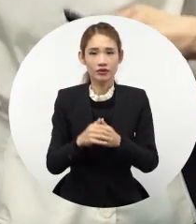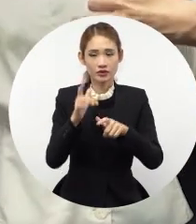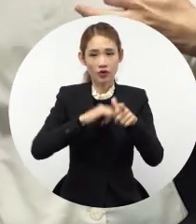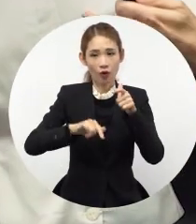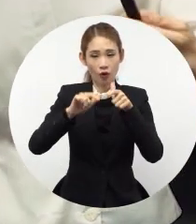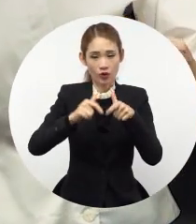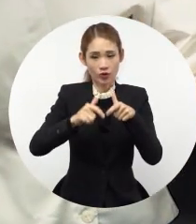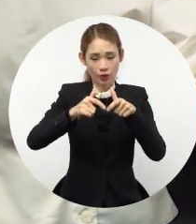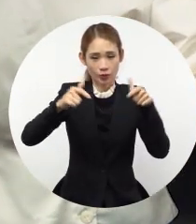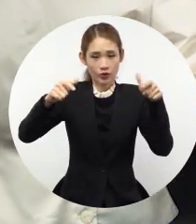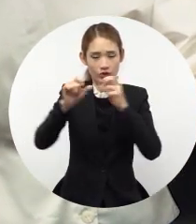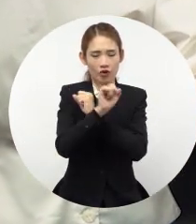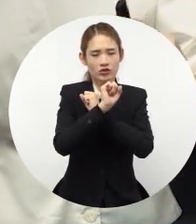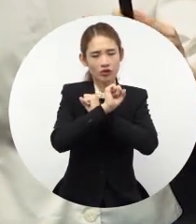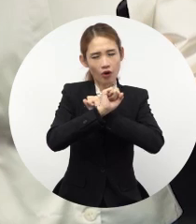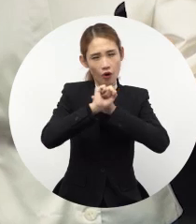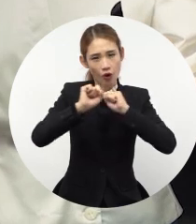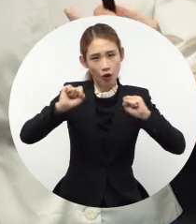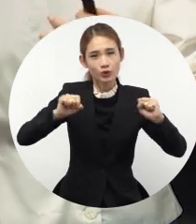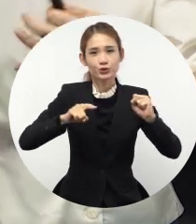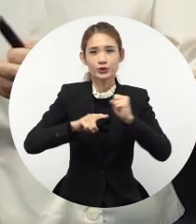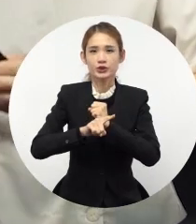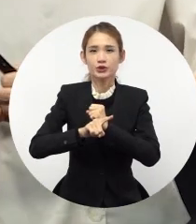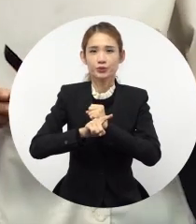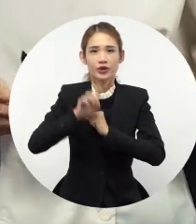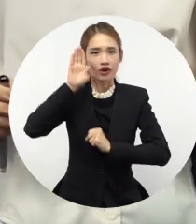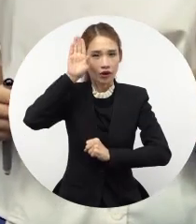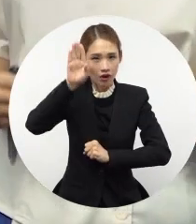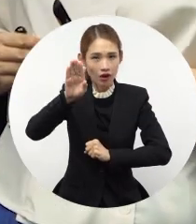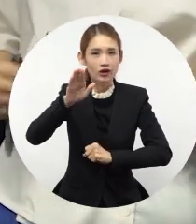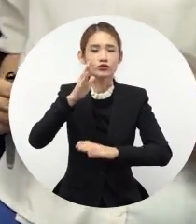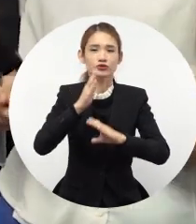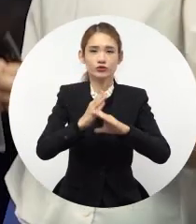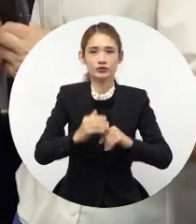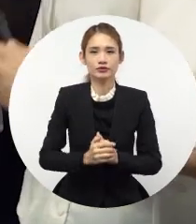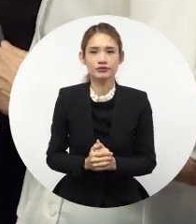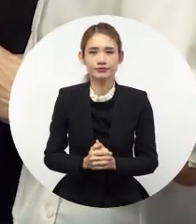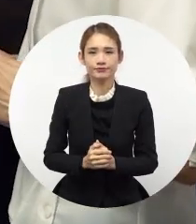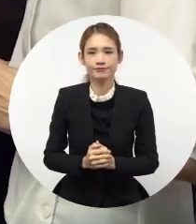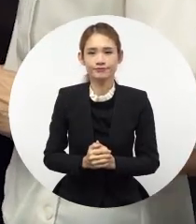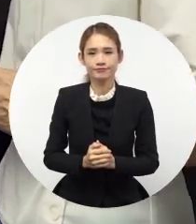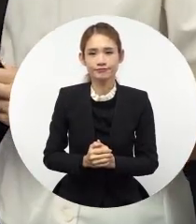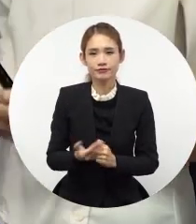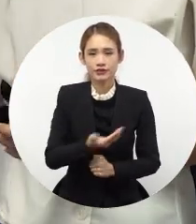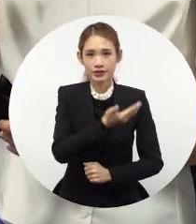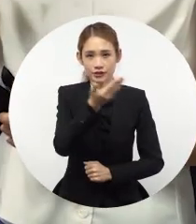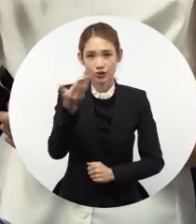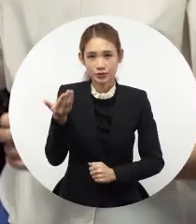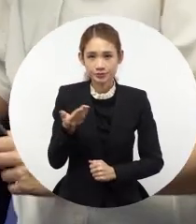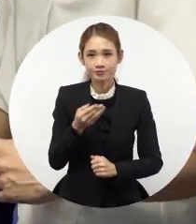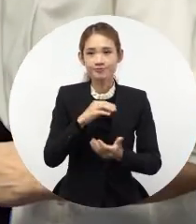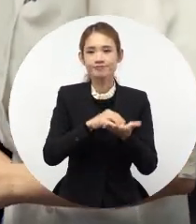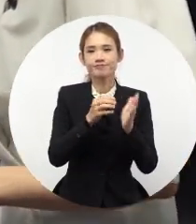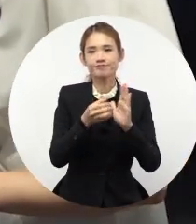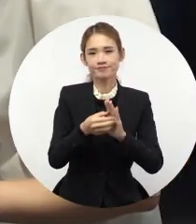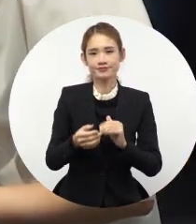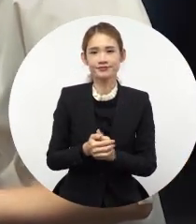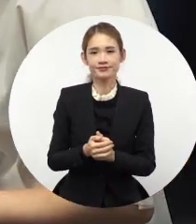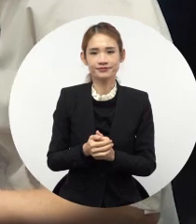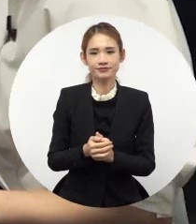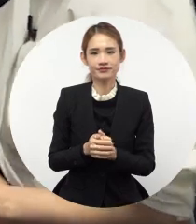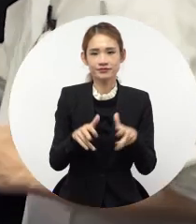더 포괄적인 의미로 보는 추세에 있으니까 말이죠. 자, 여러분, 이쯤에서